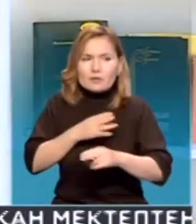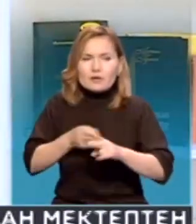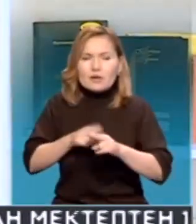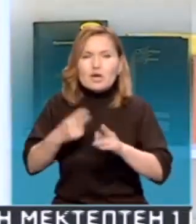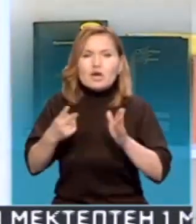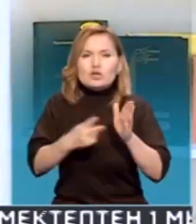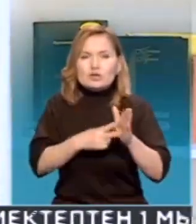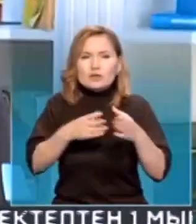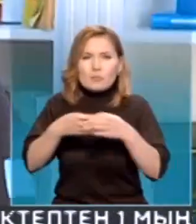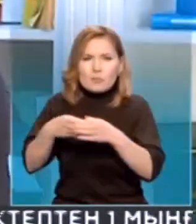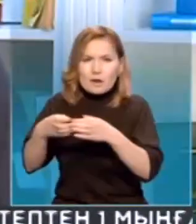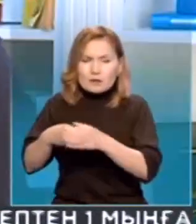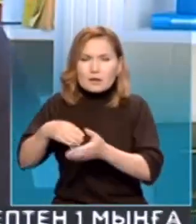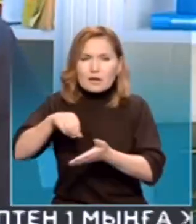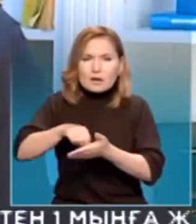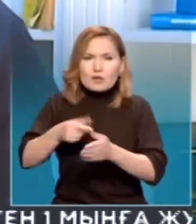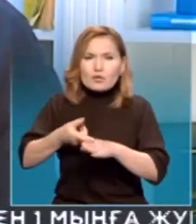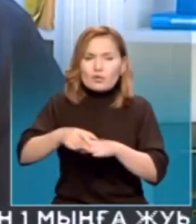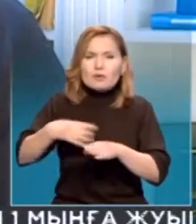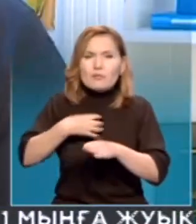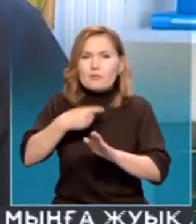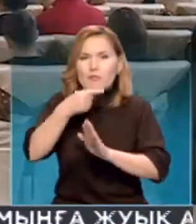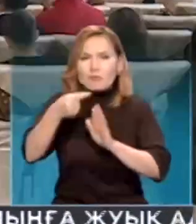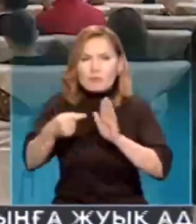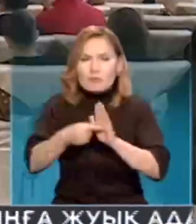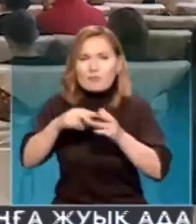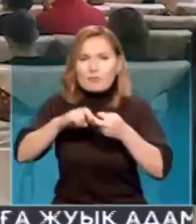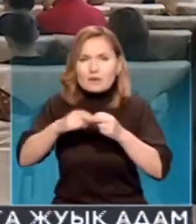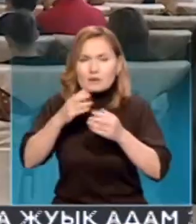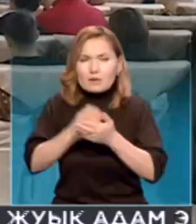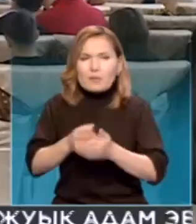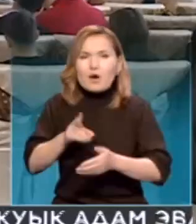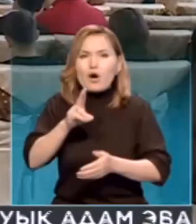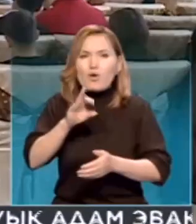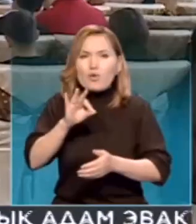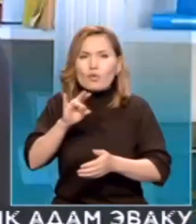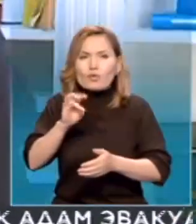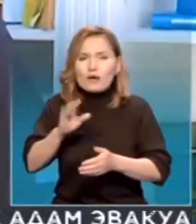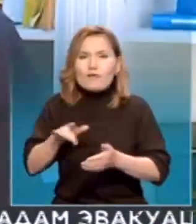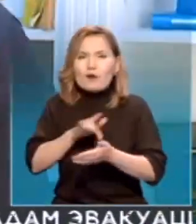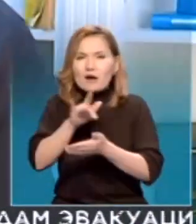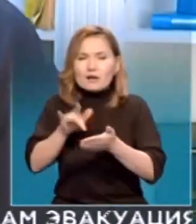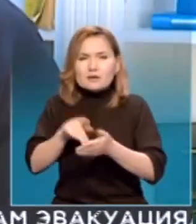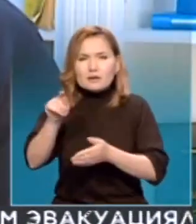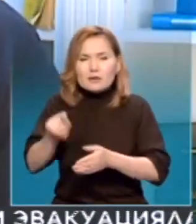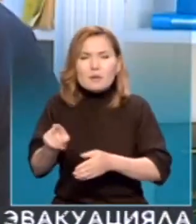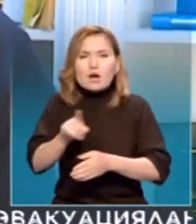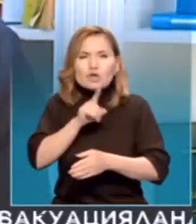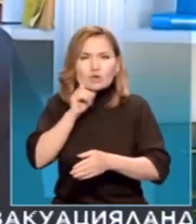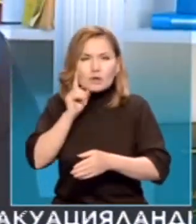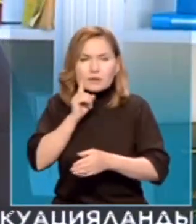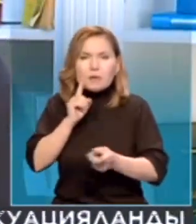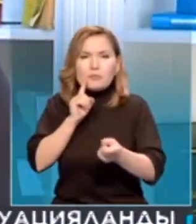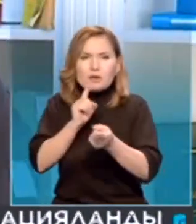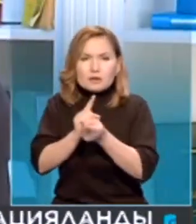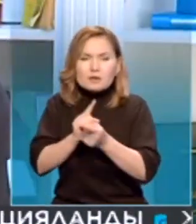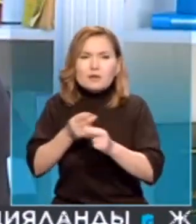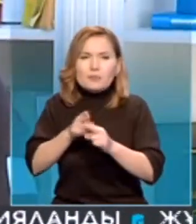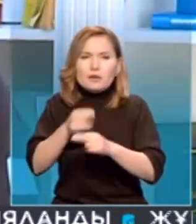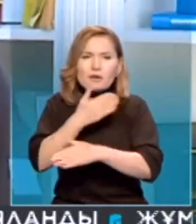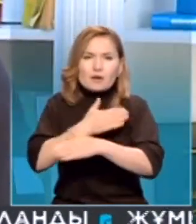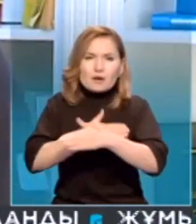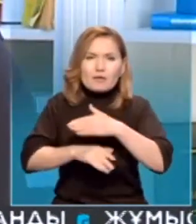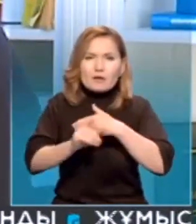7 партия құрылды. Өзекті мәселелер өте көп. Бүгін Қонаев қаласындамыз. Осы жастардың, белсенділердің, осы